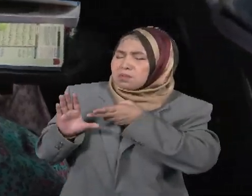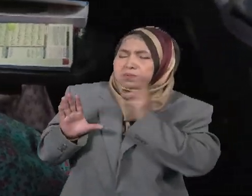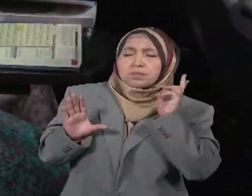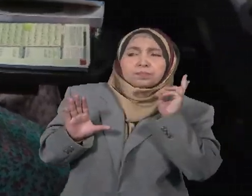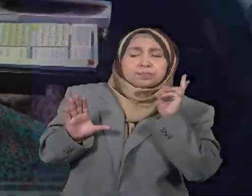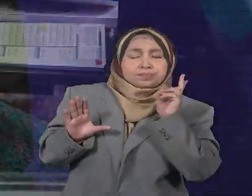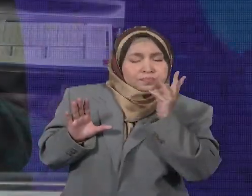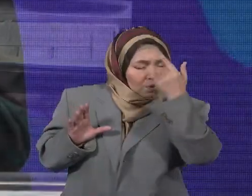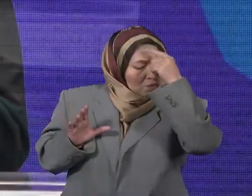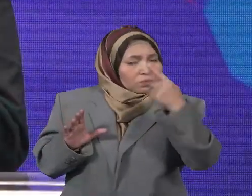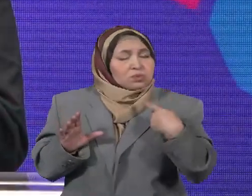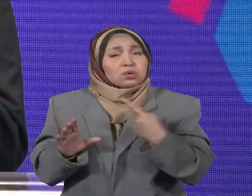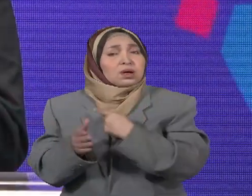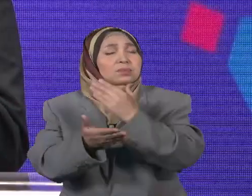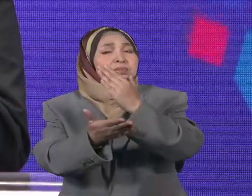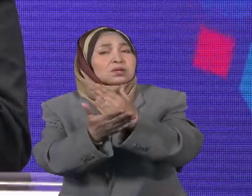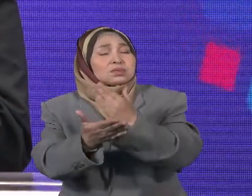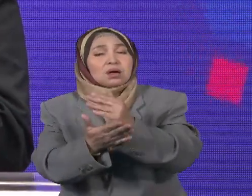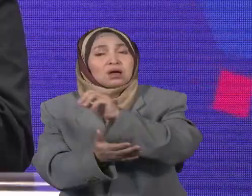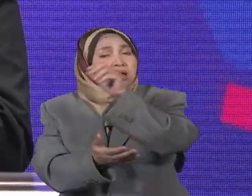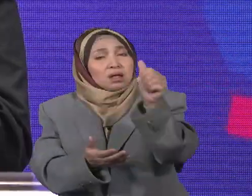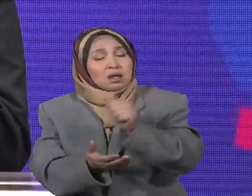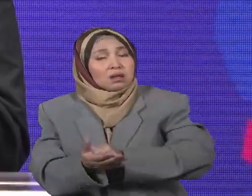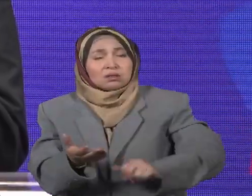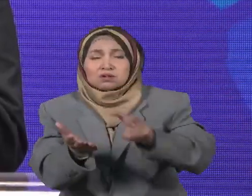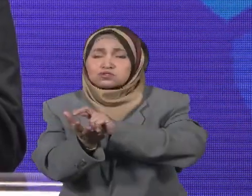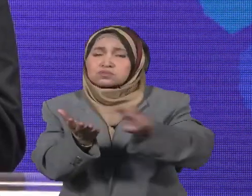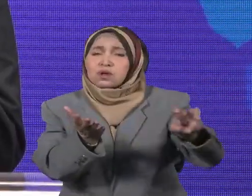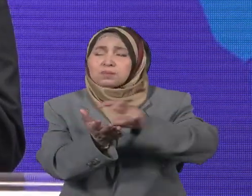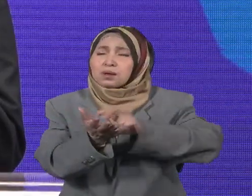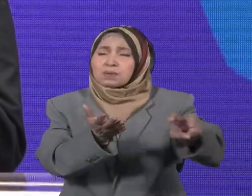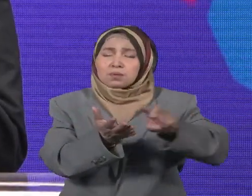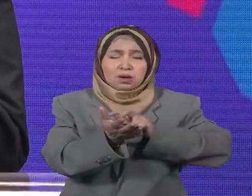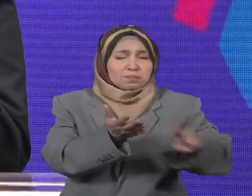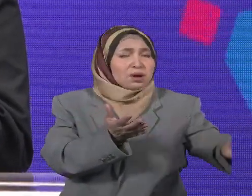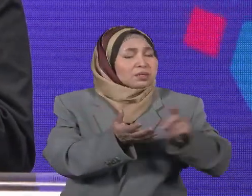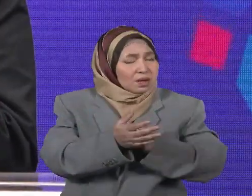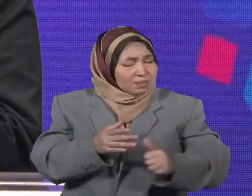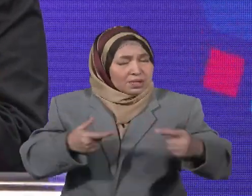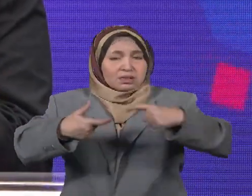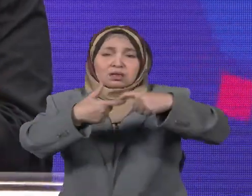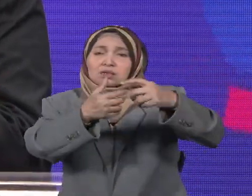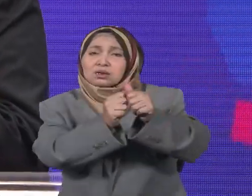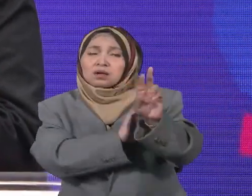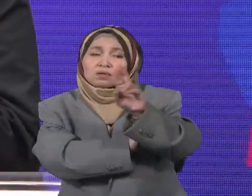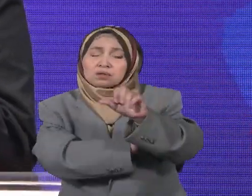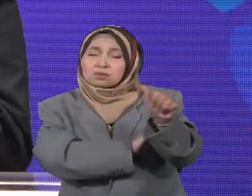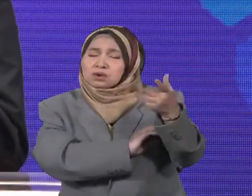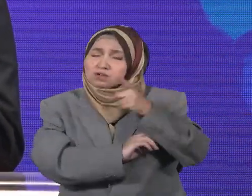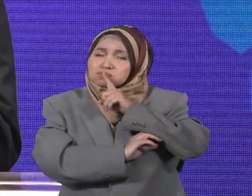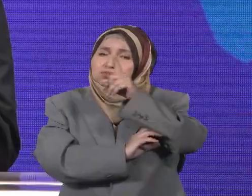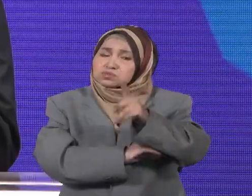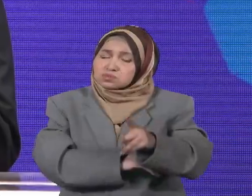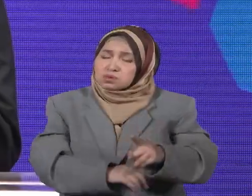Allah. Untuk kami memberhentikan apa juga transaksi kami yang berkaitan dengan riba ini, ya Allah. Maka sudah barang pasti